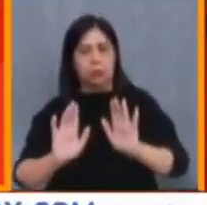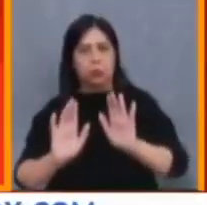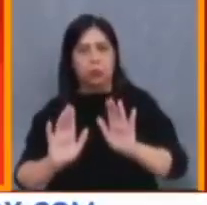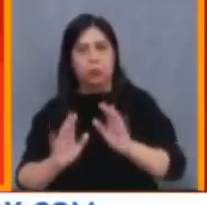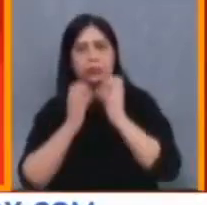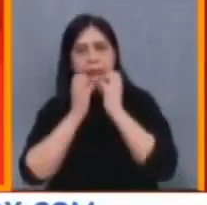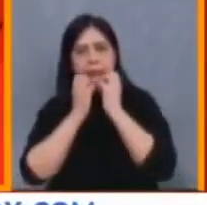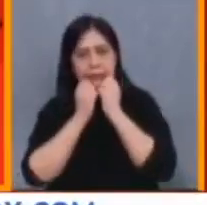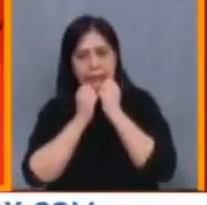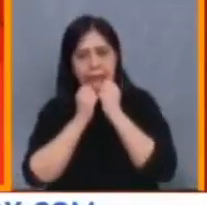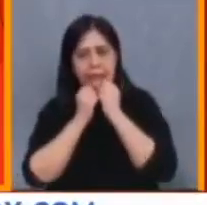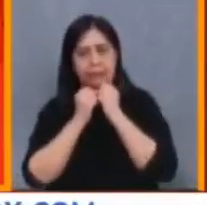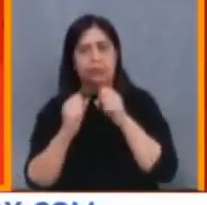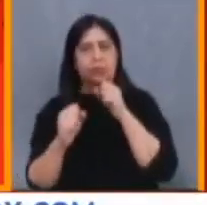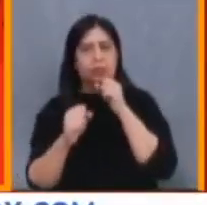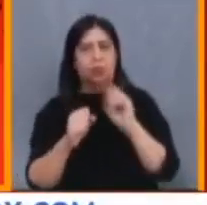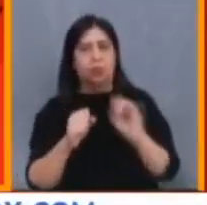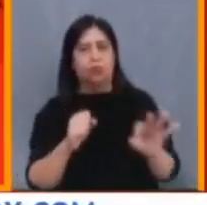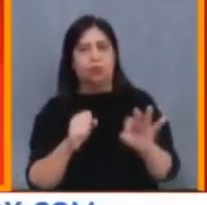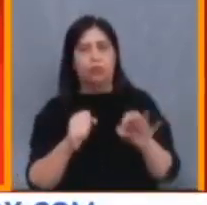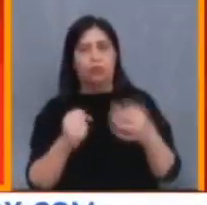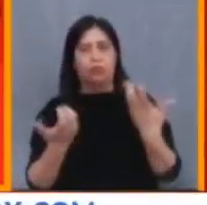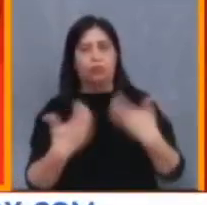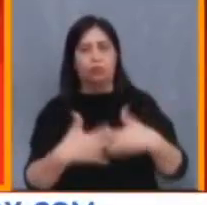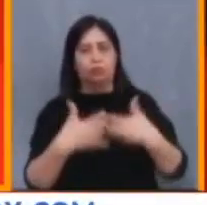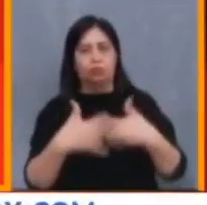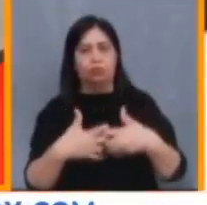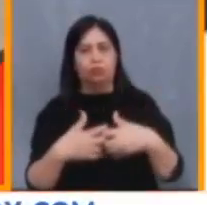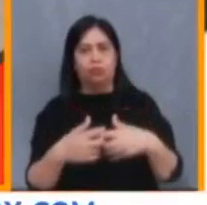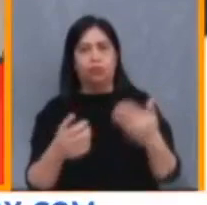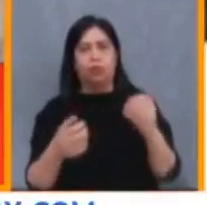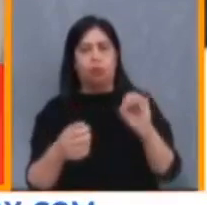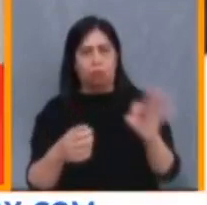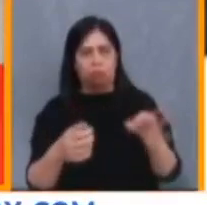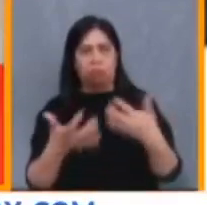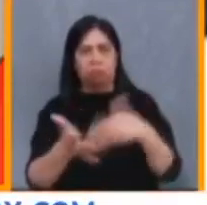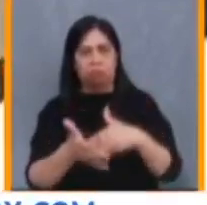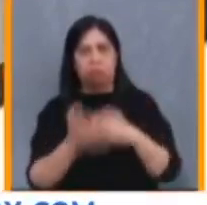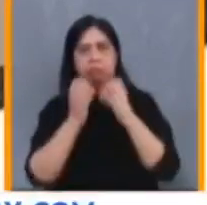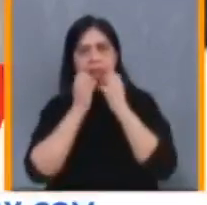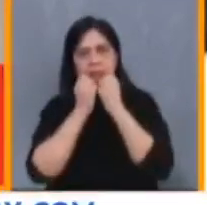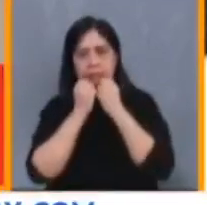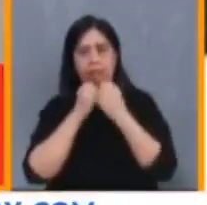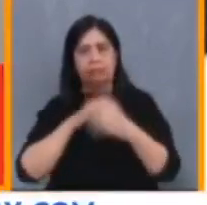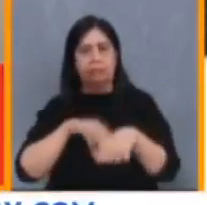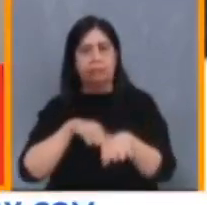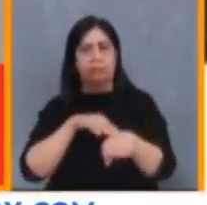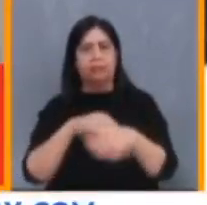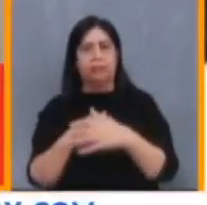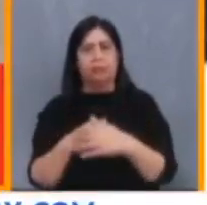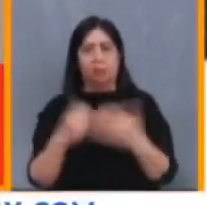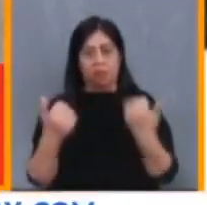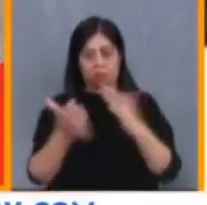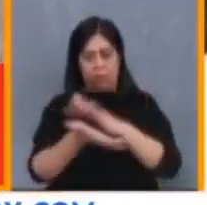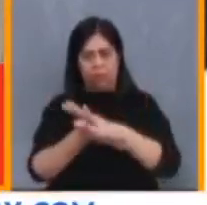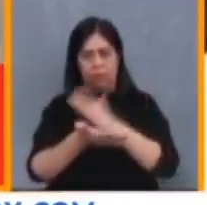pag huminto, patay na naman para makatipid. Kung kailan pandemic, saka nagtataasan.